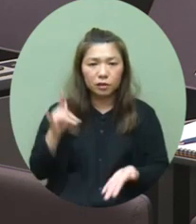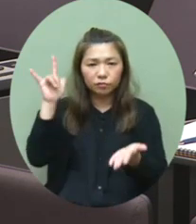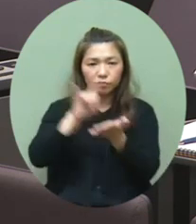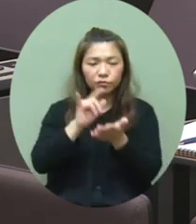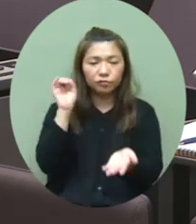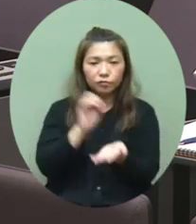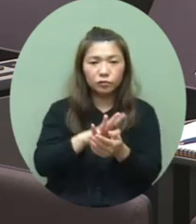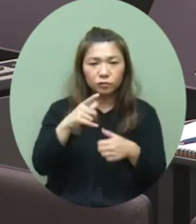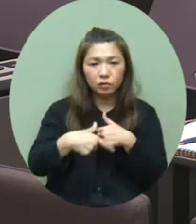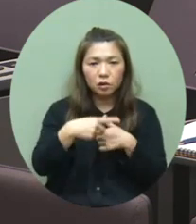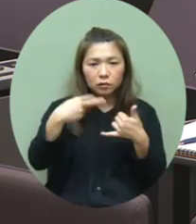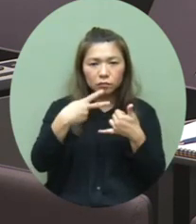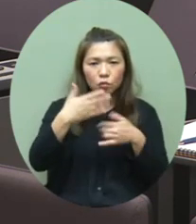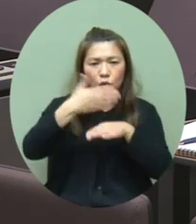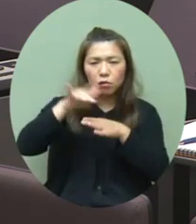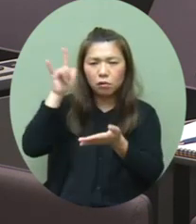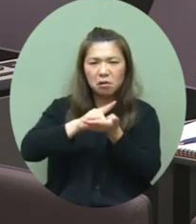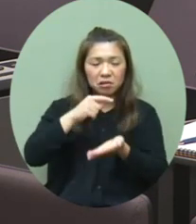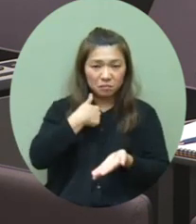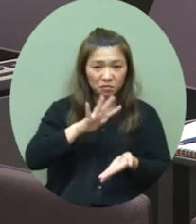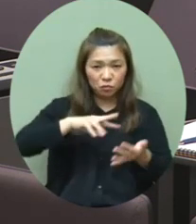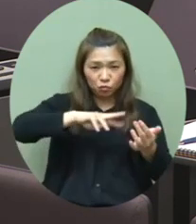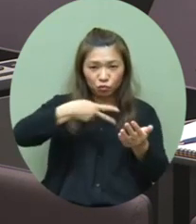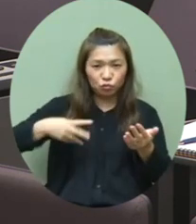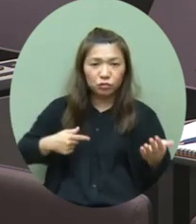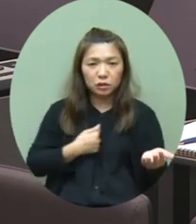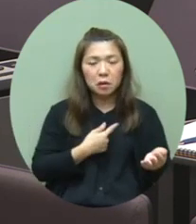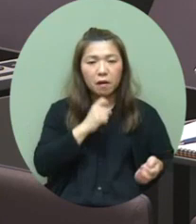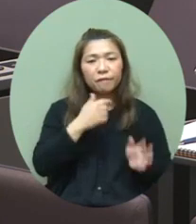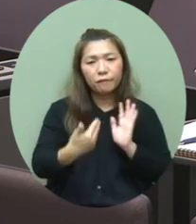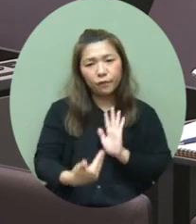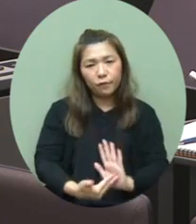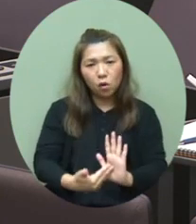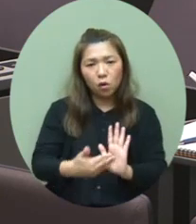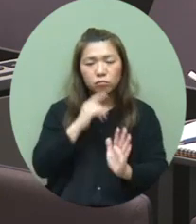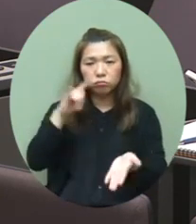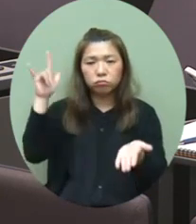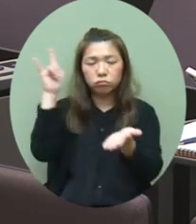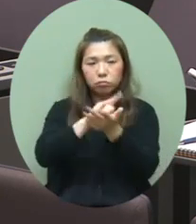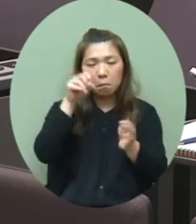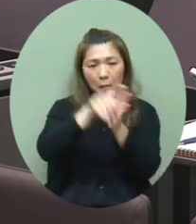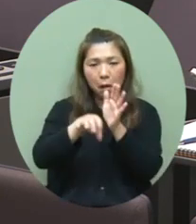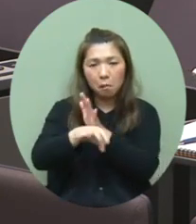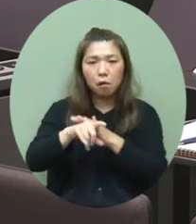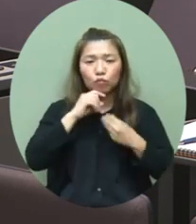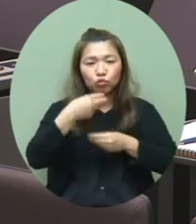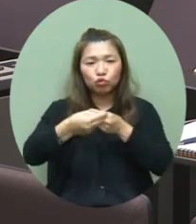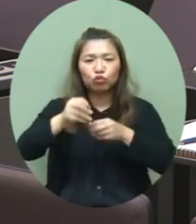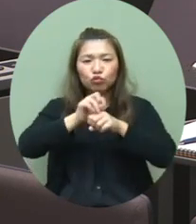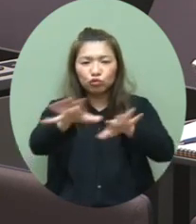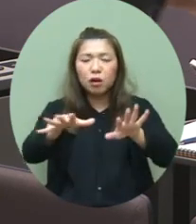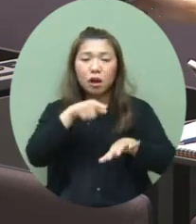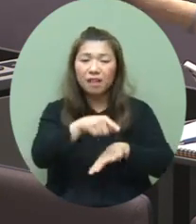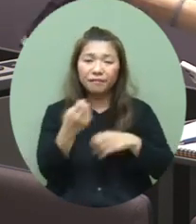案嗰、那個檢疫外防檢疫措施係咪有需要即係收緊，去避免啲即係走漏輸入個案再傳染其他人嘅情況發生咧？唔